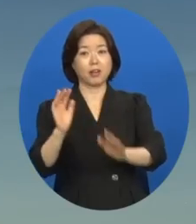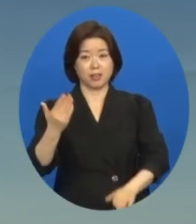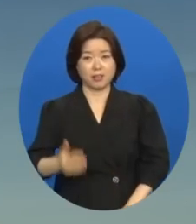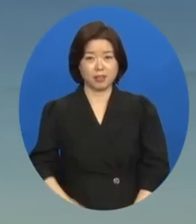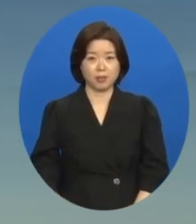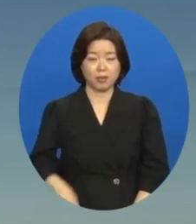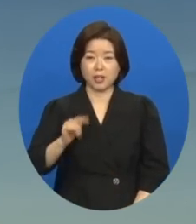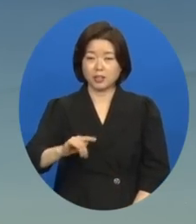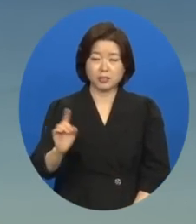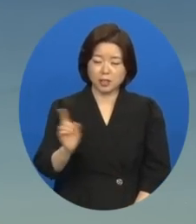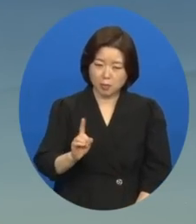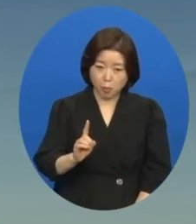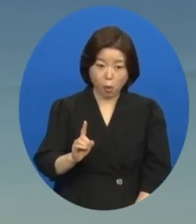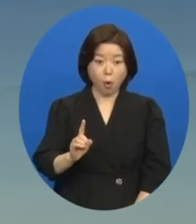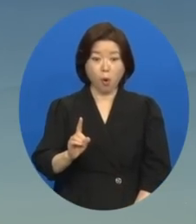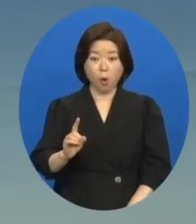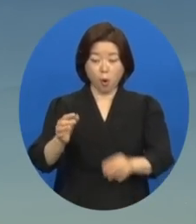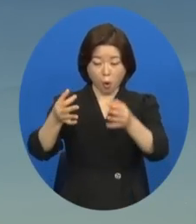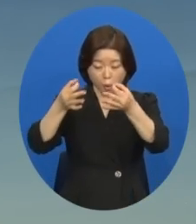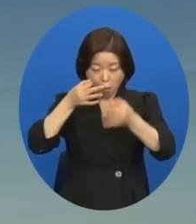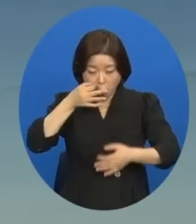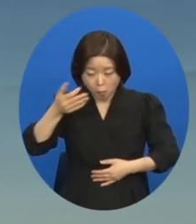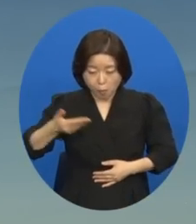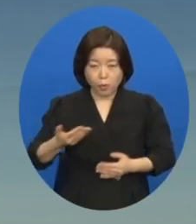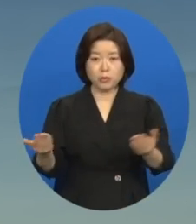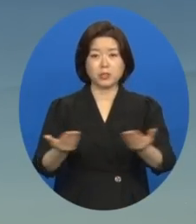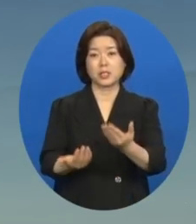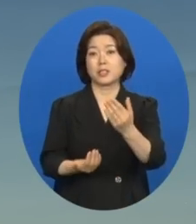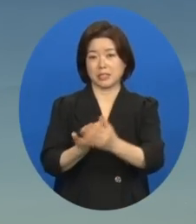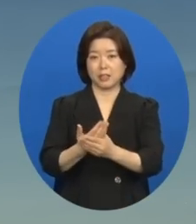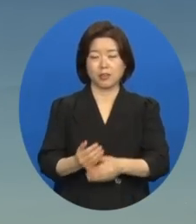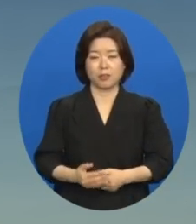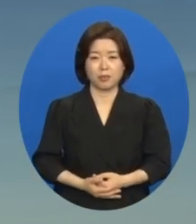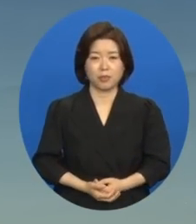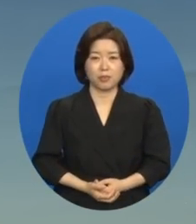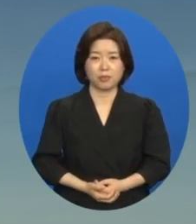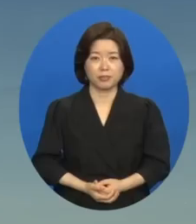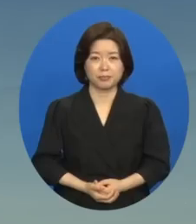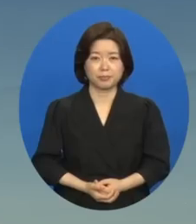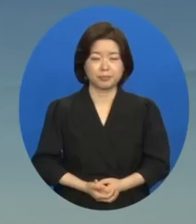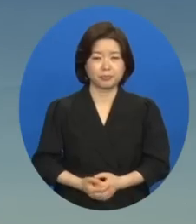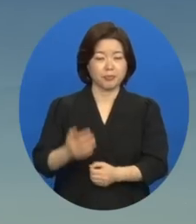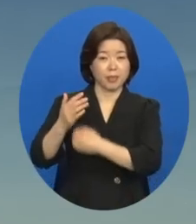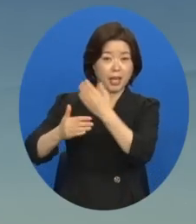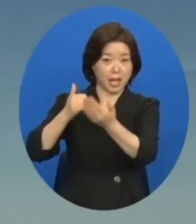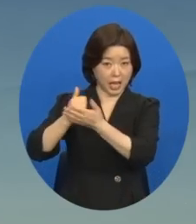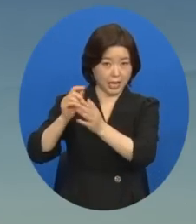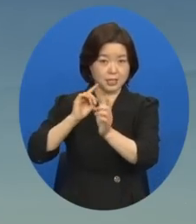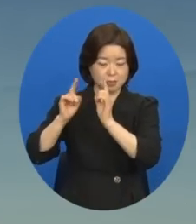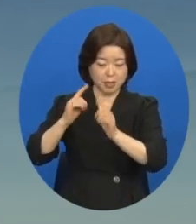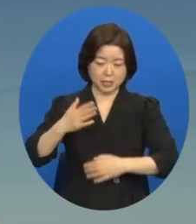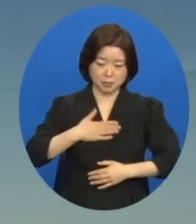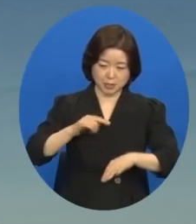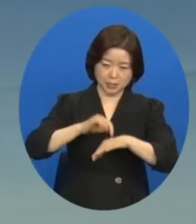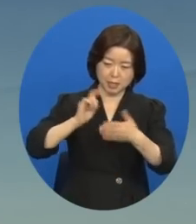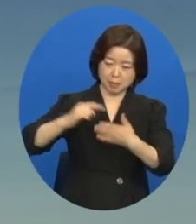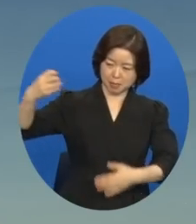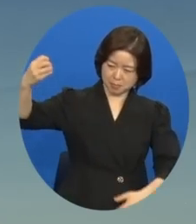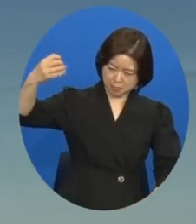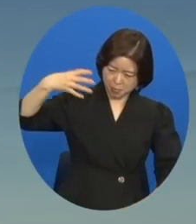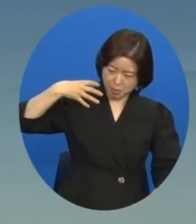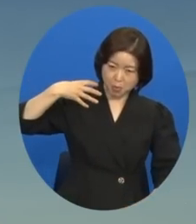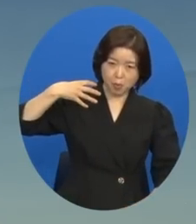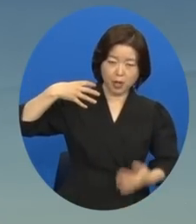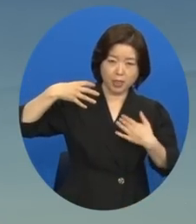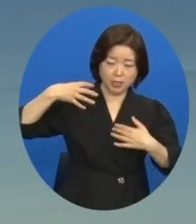그리고 그것이 무엇인지를 보여주는 일들이 일어나는 것입니다. 하나님의 말씀이 우리의 마음을 비추고